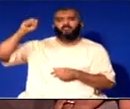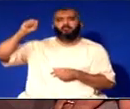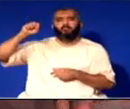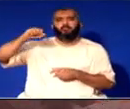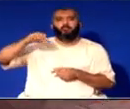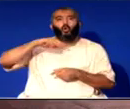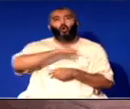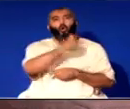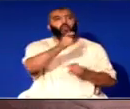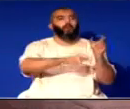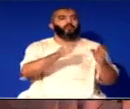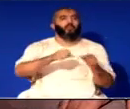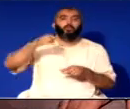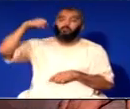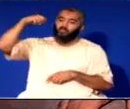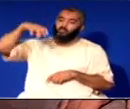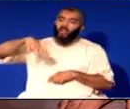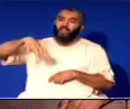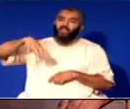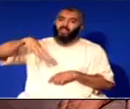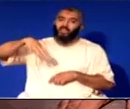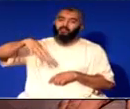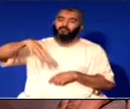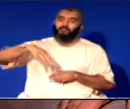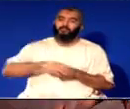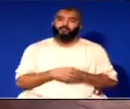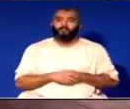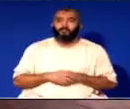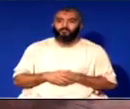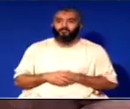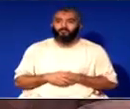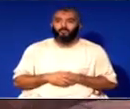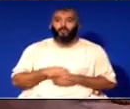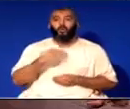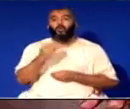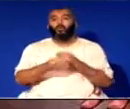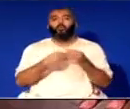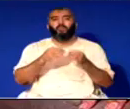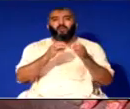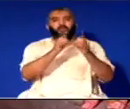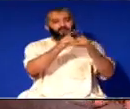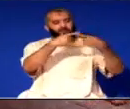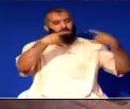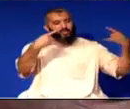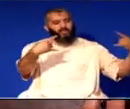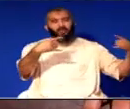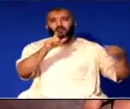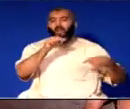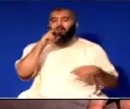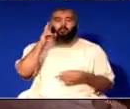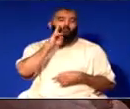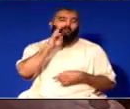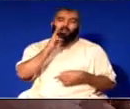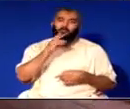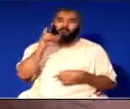المكيف بقوسين قبل ما نهضروا على المسألة، يجوا الناس يقول لك يروح يحل تيق. يعني مشكلة كبيرة يعني